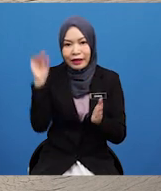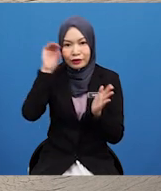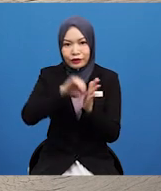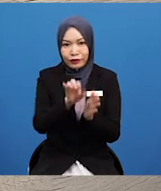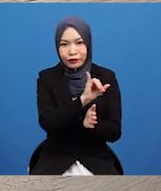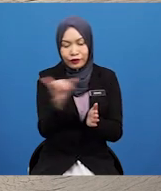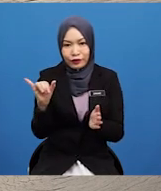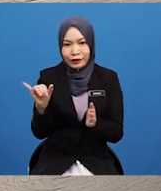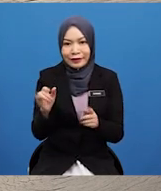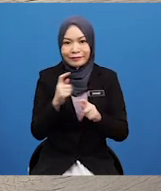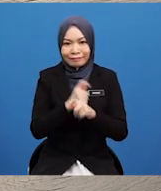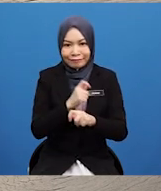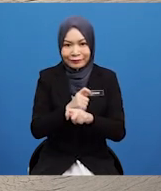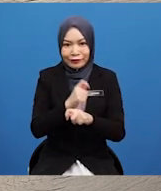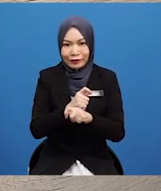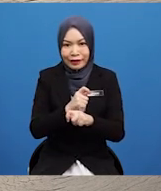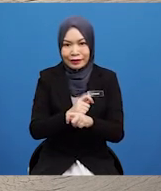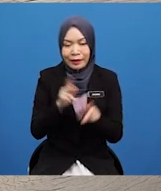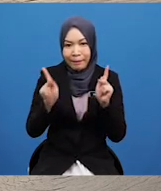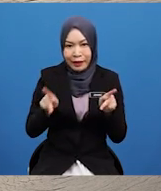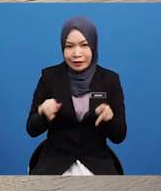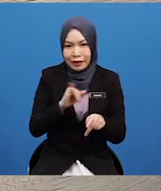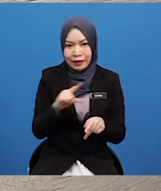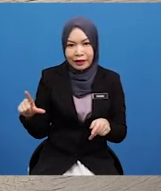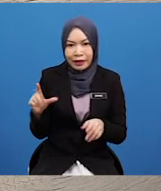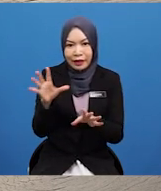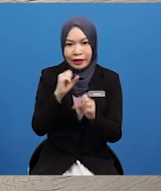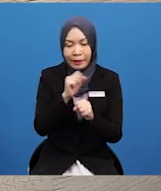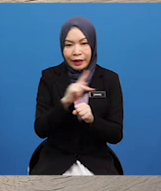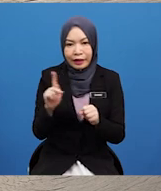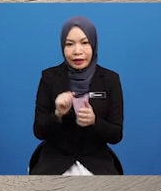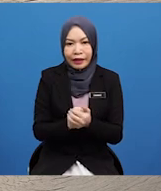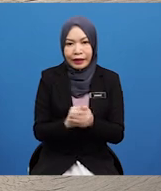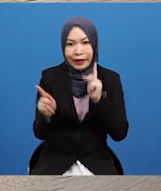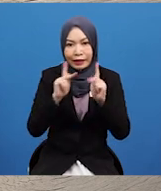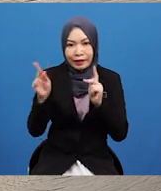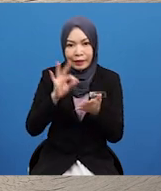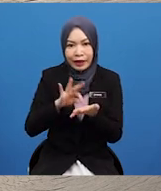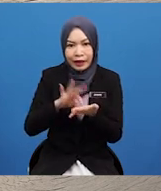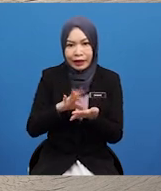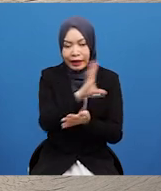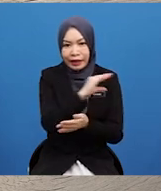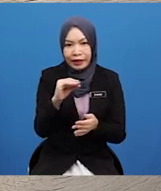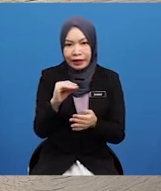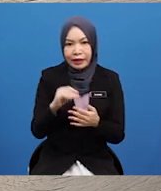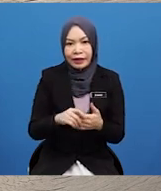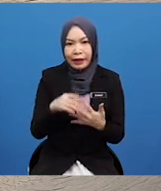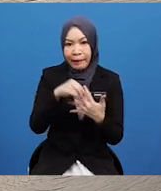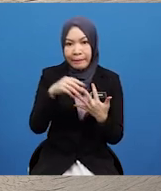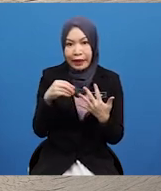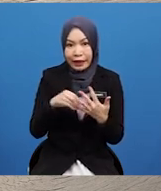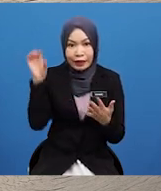pelajar ialah mengenal pasti kata bilangan, kemudian pilih contoh kata bilangan yang tepat